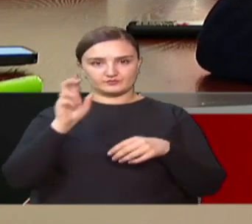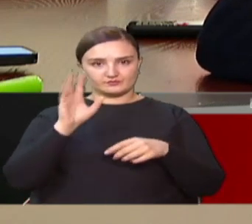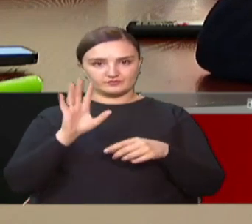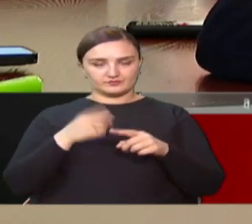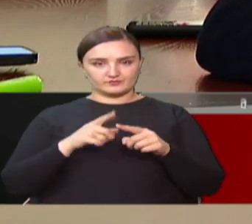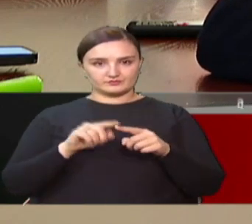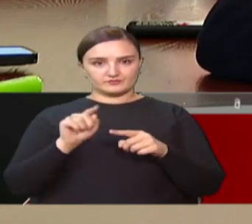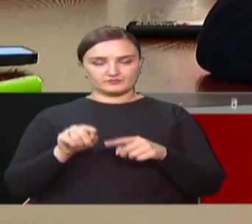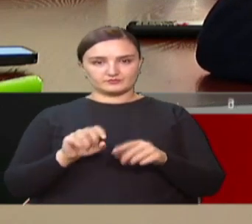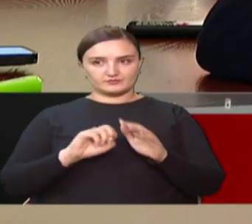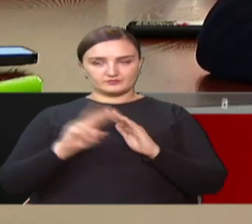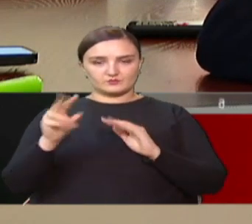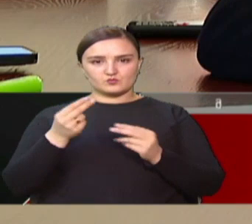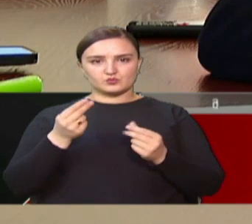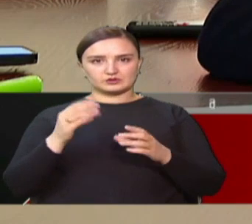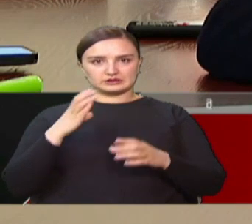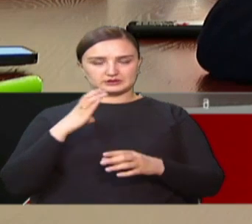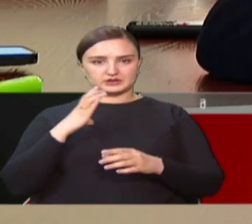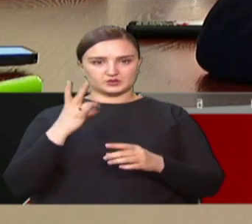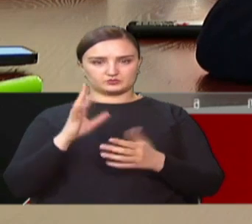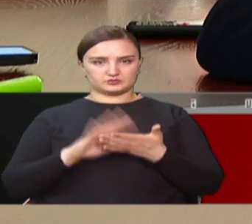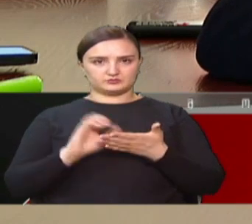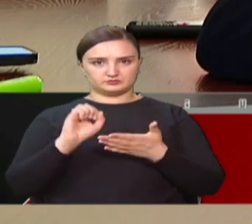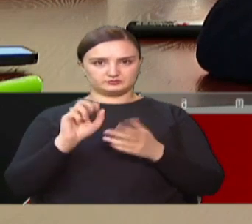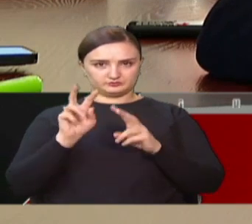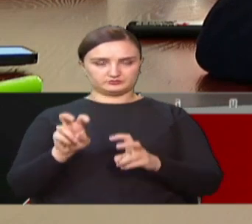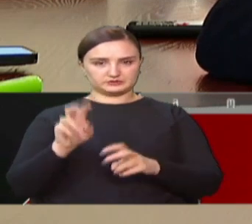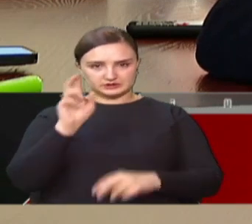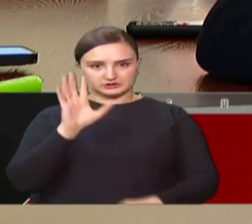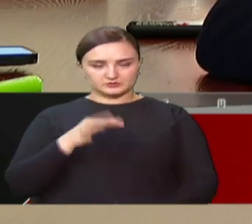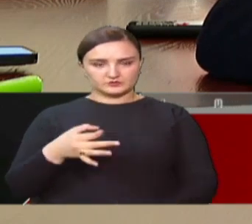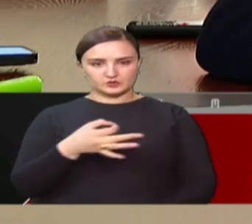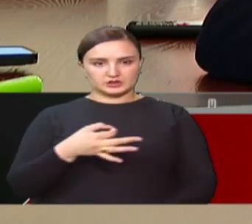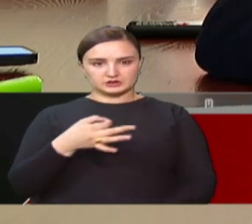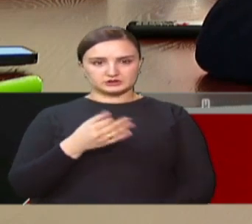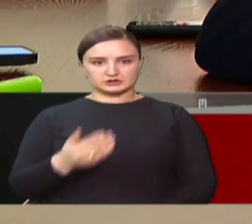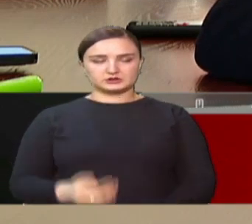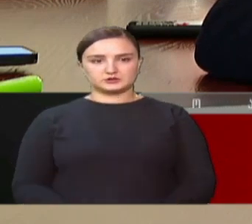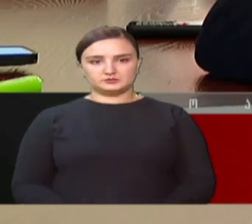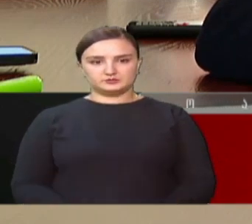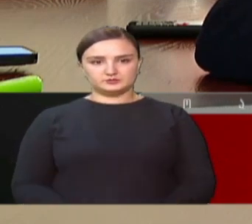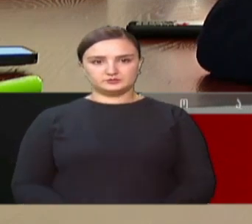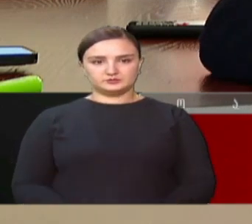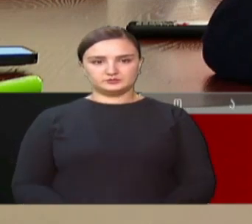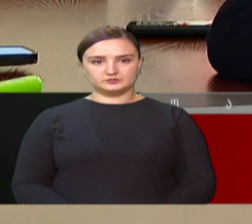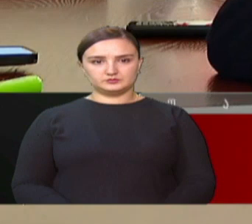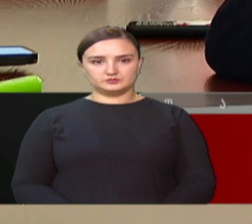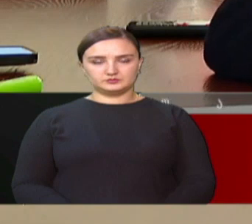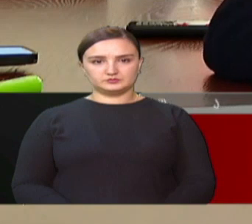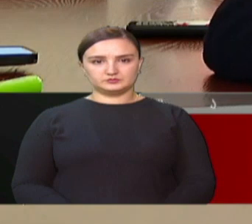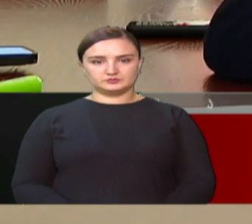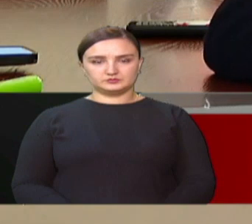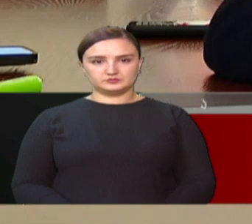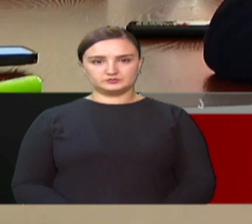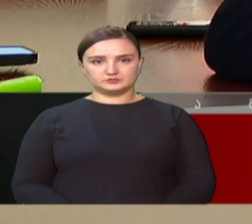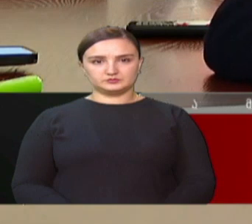გაქსუებული უნდა დაარქვა და ფულიანი და მდიდარი არასამთავრობო ორგანიზაცია. მერე რეიტინგო